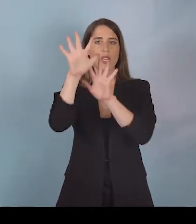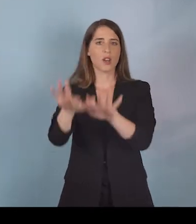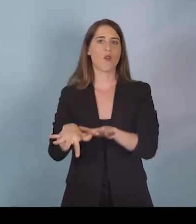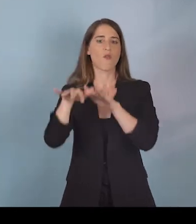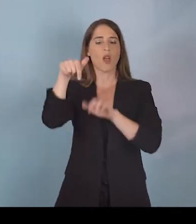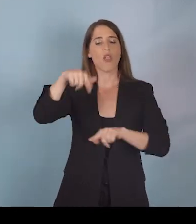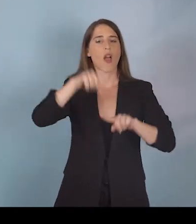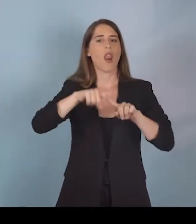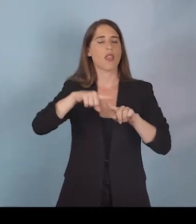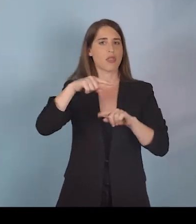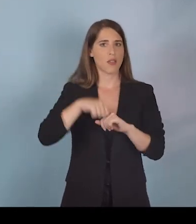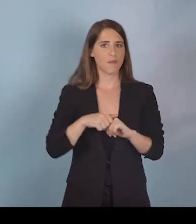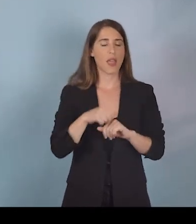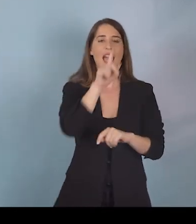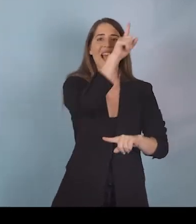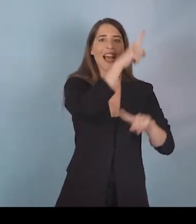Κούντουρο.